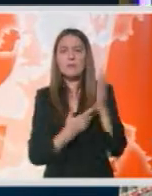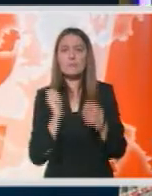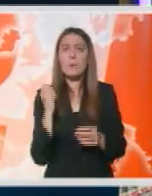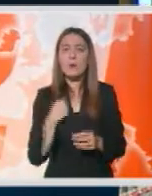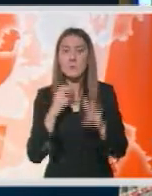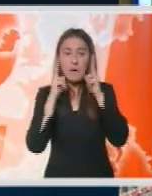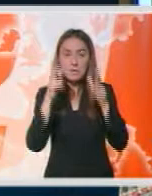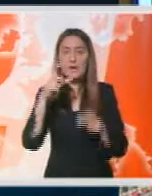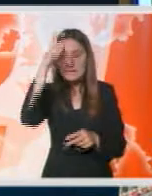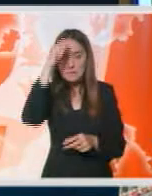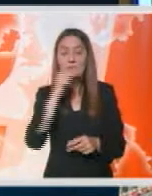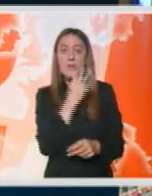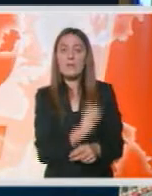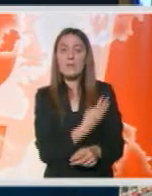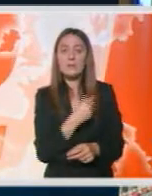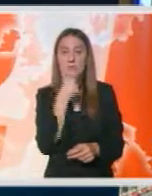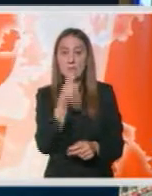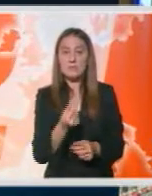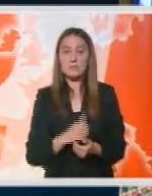i na srpskom i na hrvatskom jeziku.